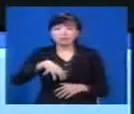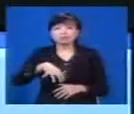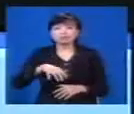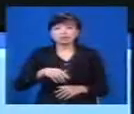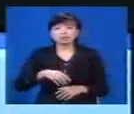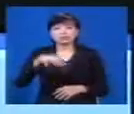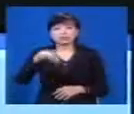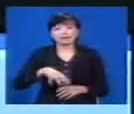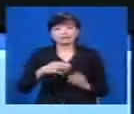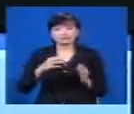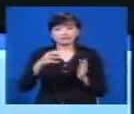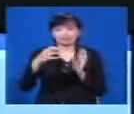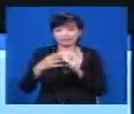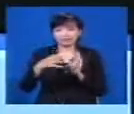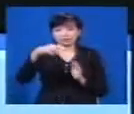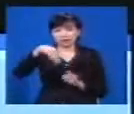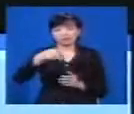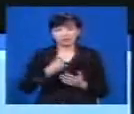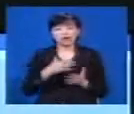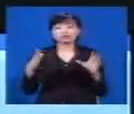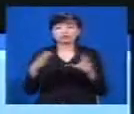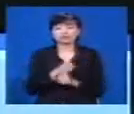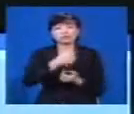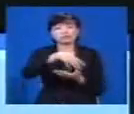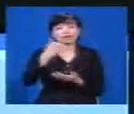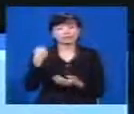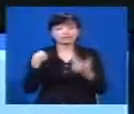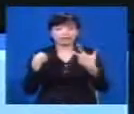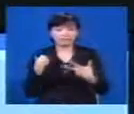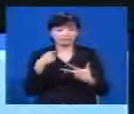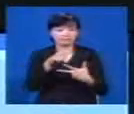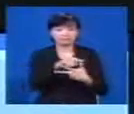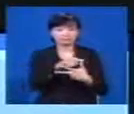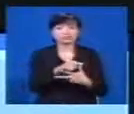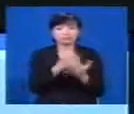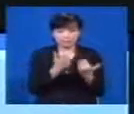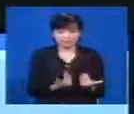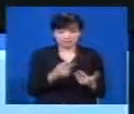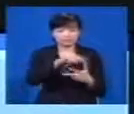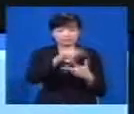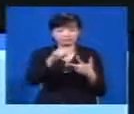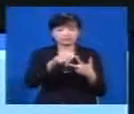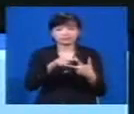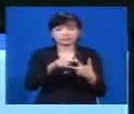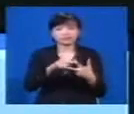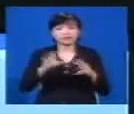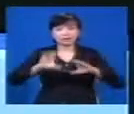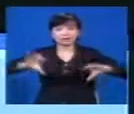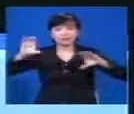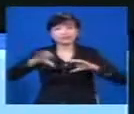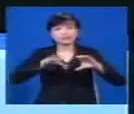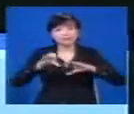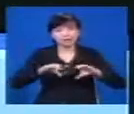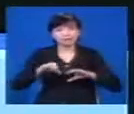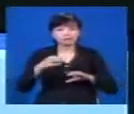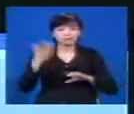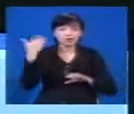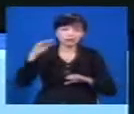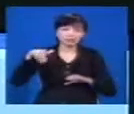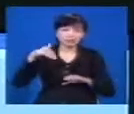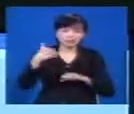ขออนุญาตสรุปนำเสนอประชาชนใน3ส่วนครับส่วนที่1สถานการณ์ปัจจุบันครับส่วนที่2การดำเนินการของรัฐช่วงที่ผ่านมาและจะทำต่อ